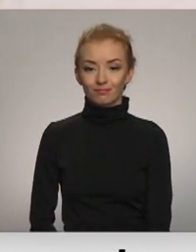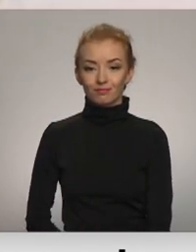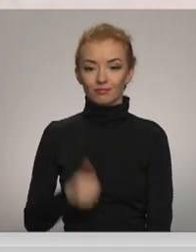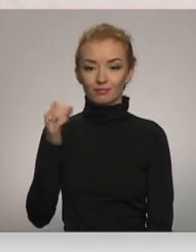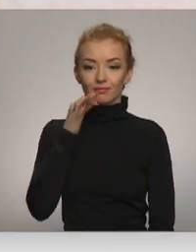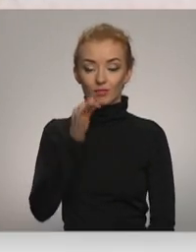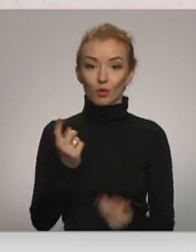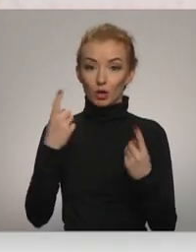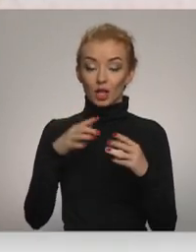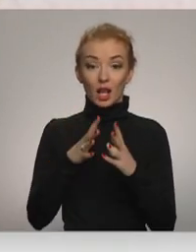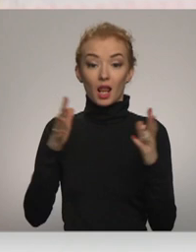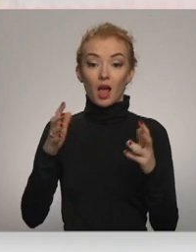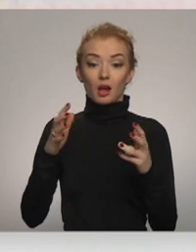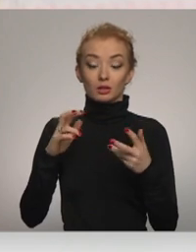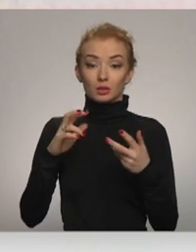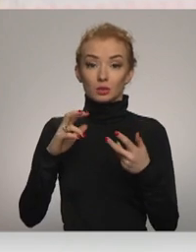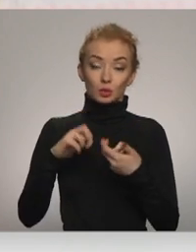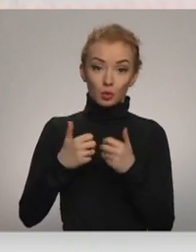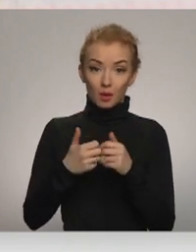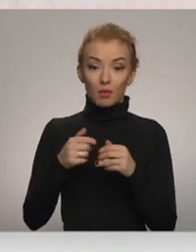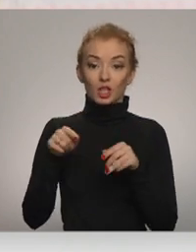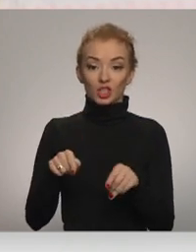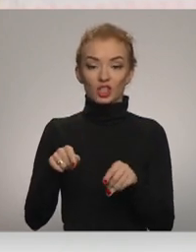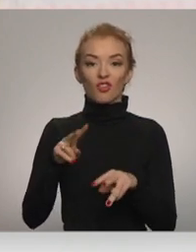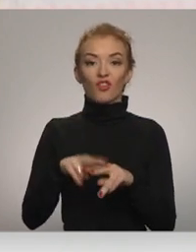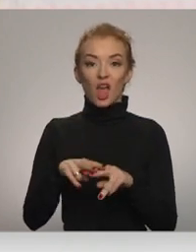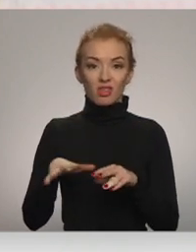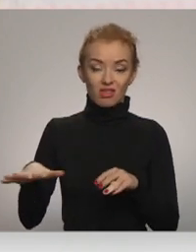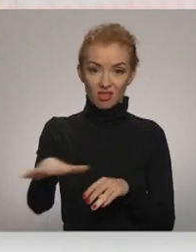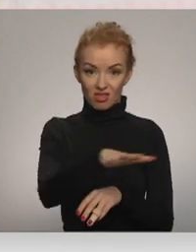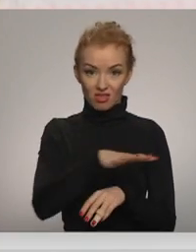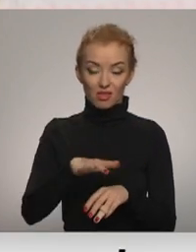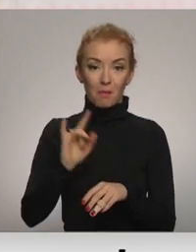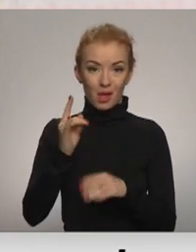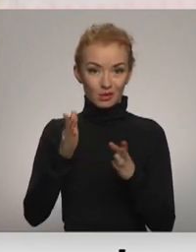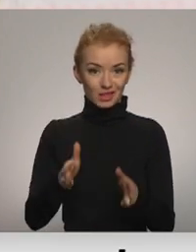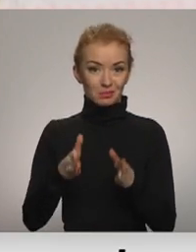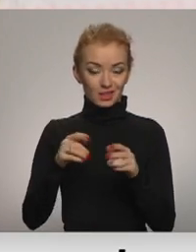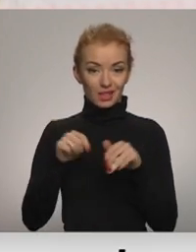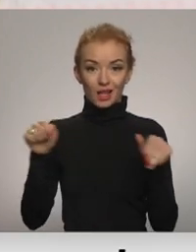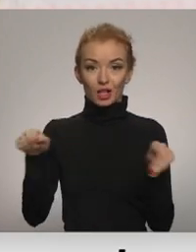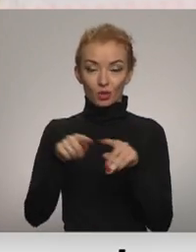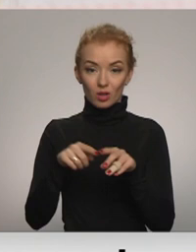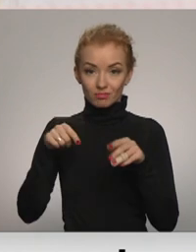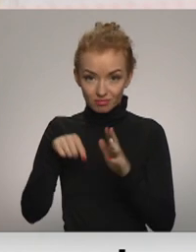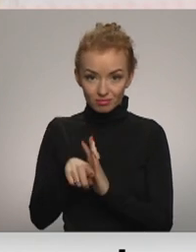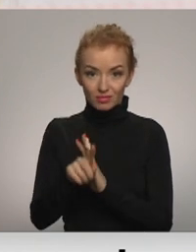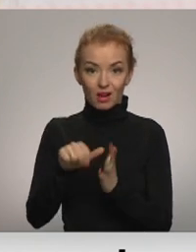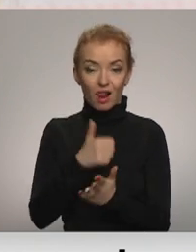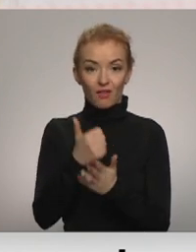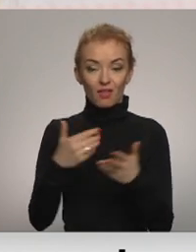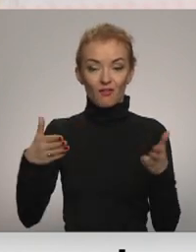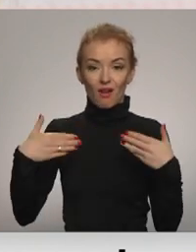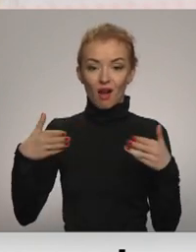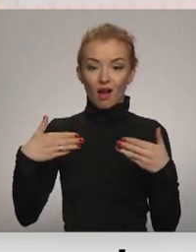Izaicinošākais šobrīd ir pat šā būvlaukuma atrašanās vieta, kas ir bērnu slimnīcas teritorijā, iebraukšanas ar galvenajiem vārtiem,